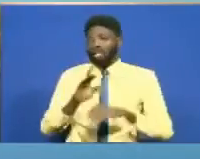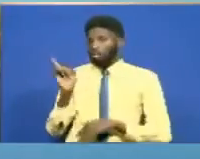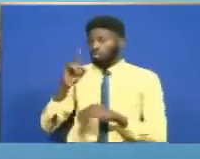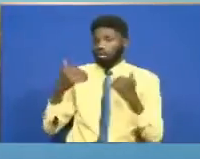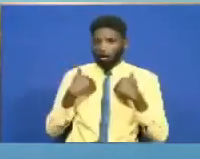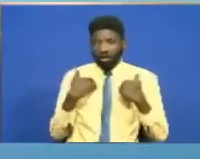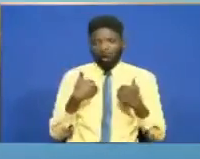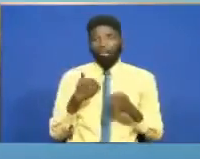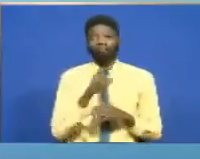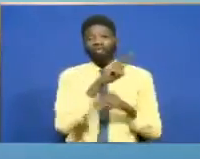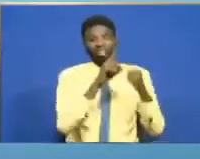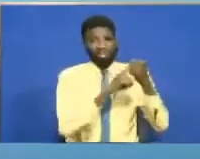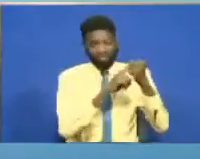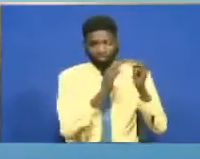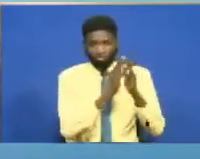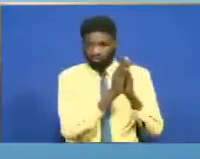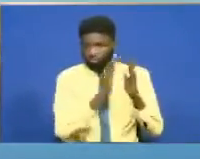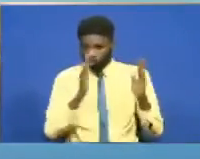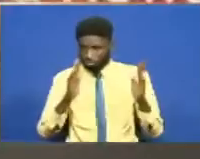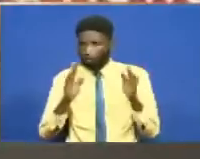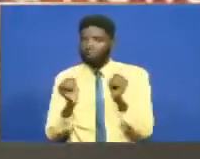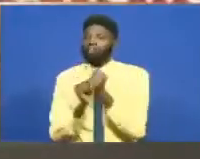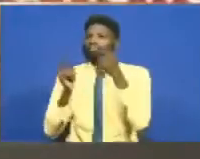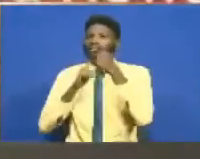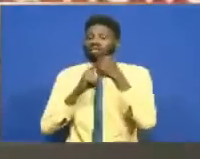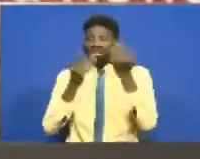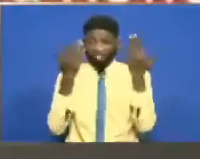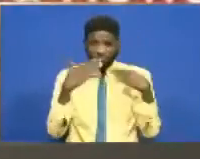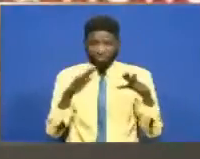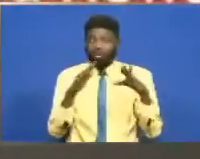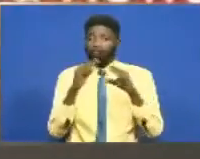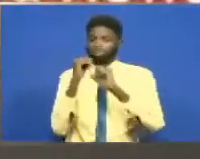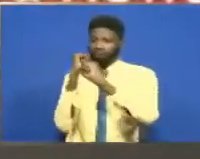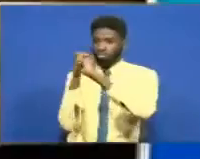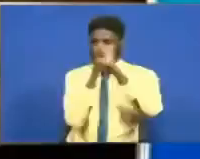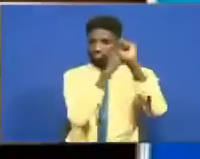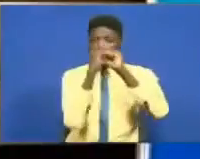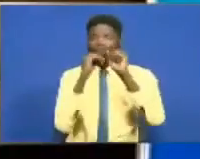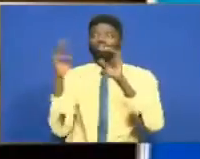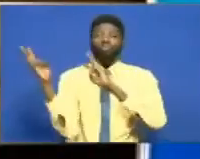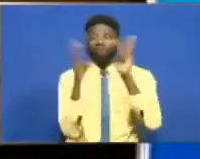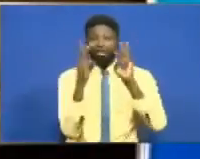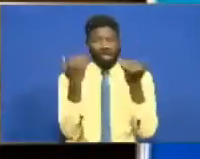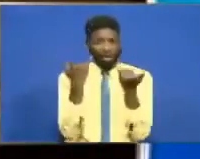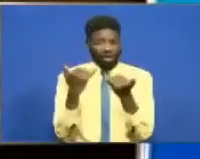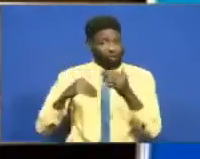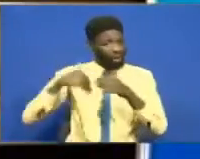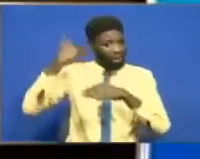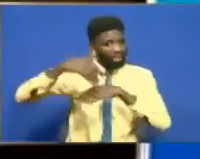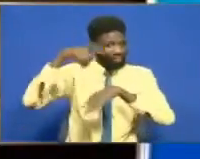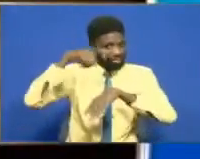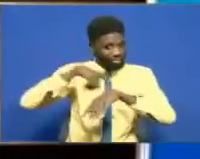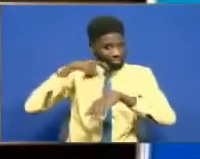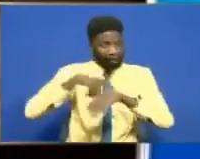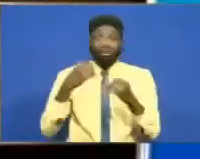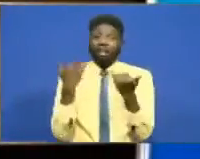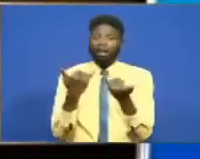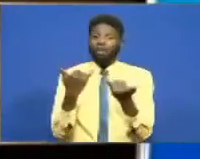na 16. Na mtazamaji, nimehitimisha utabiri wa hali ya hewa kwa sasa. Hadi wakati mwingine, na